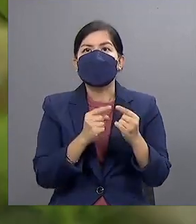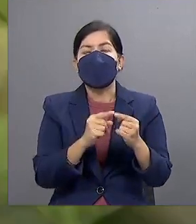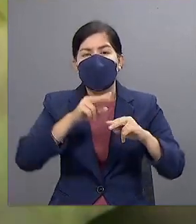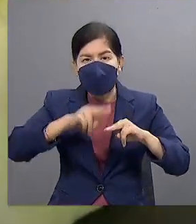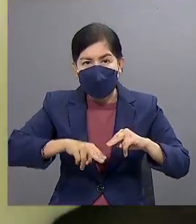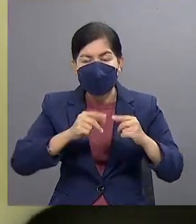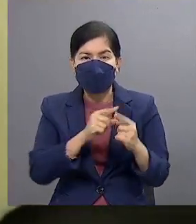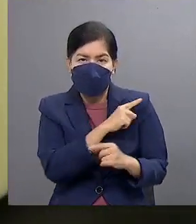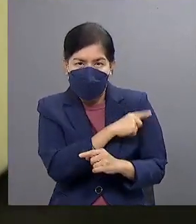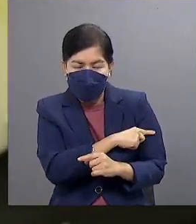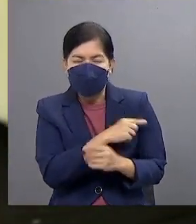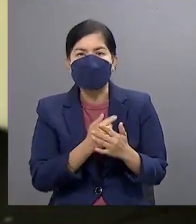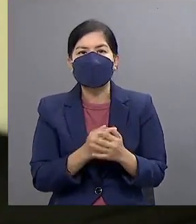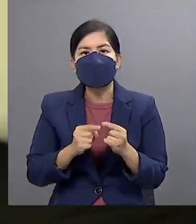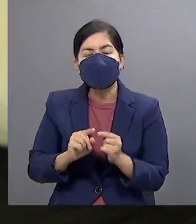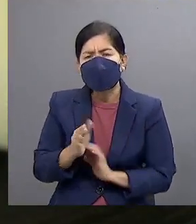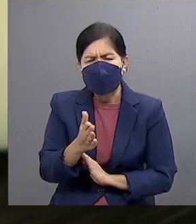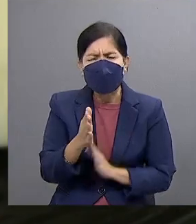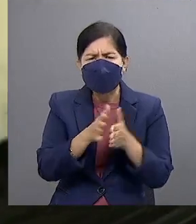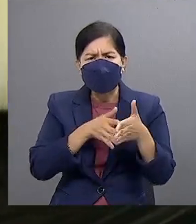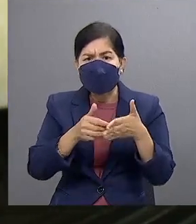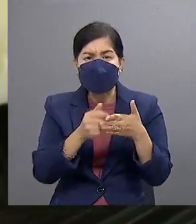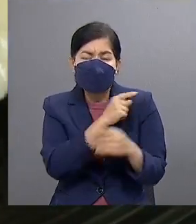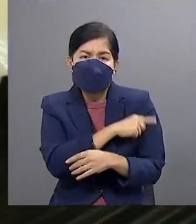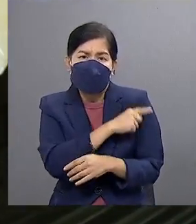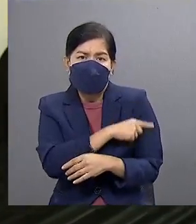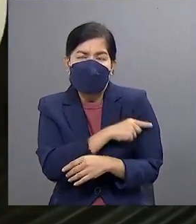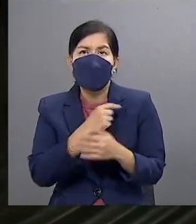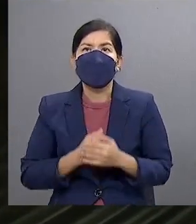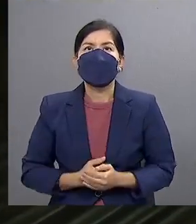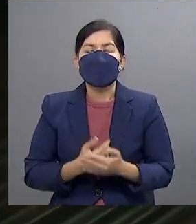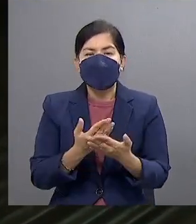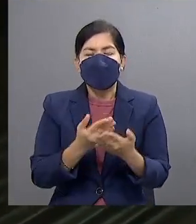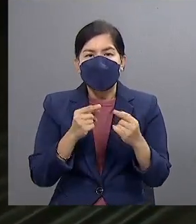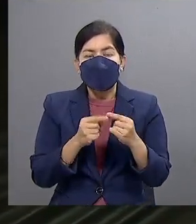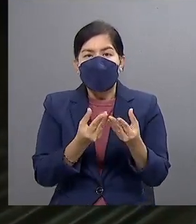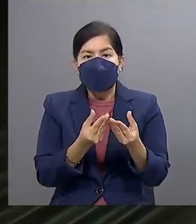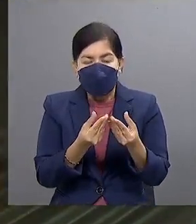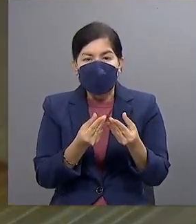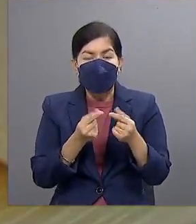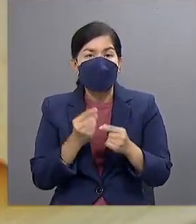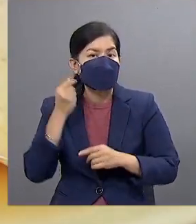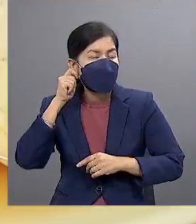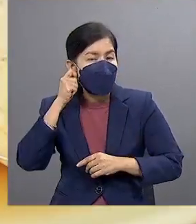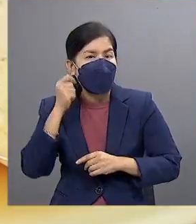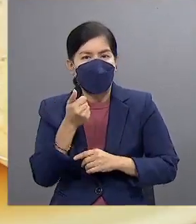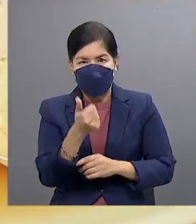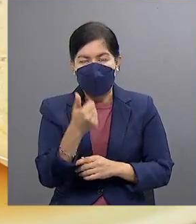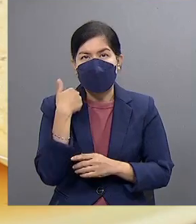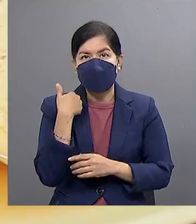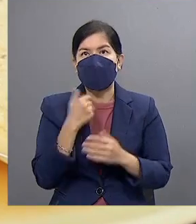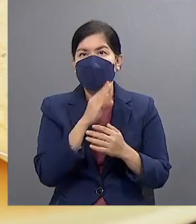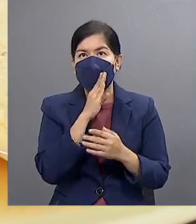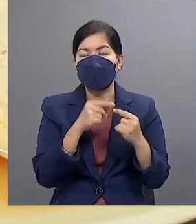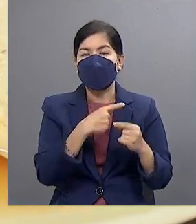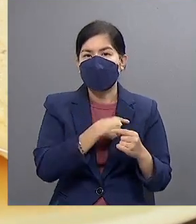ครับ เนื้อปลา ไข่แดงก็ยังได้เนื้อปลาก็ได้ครับนะฮะหรือว่าเต้าหู้ก็ได้ถ้าเป็นสายเขียวที่กินพืชอย่างเดียวเป็นแพลนเบสนะครับ